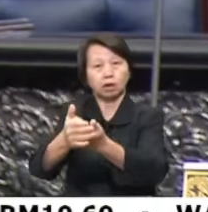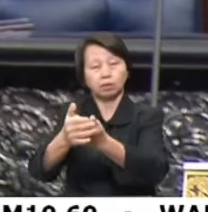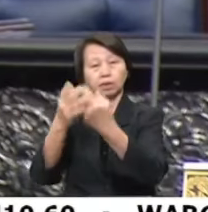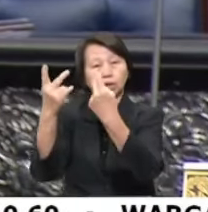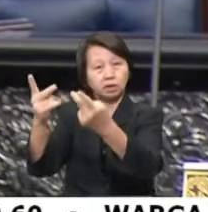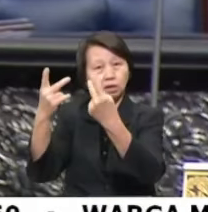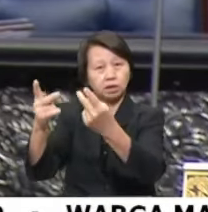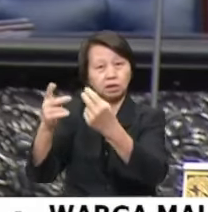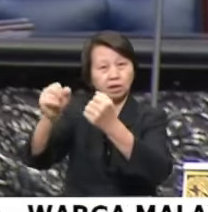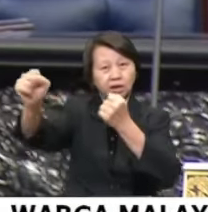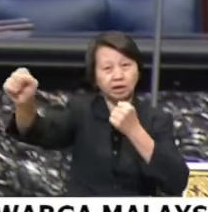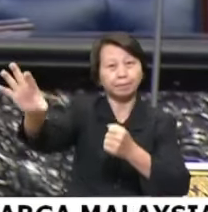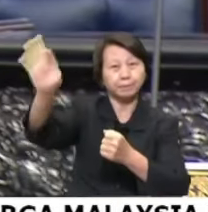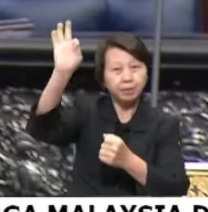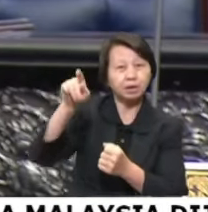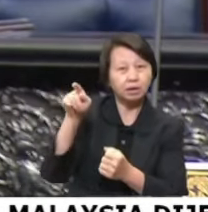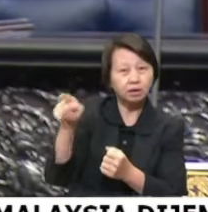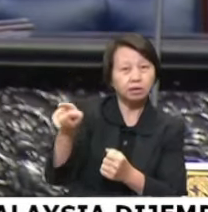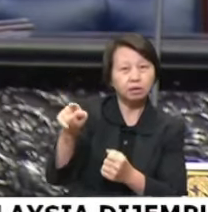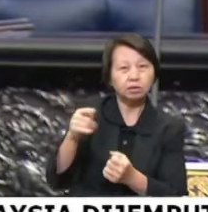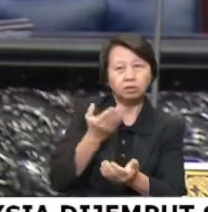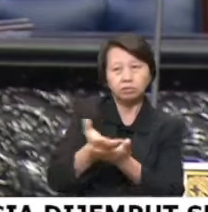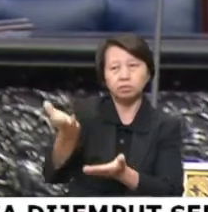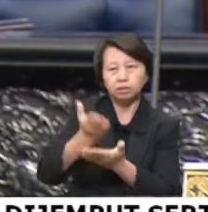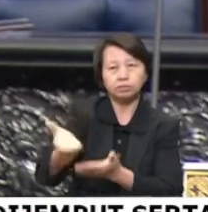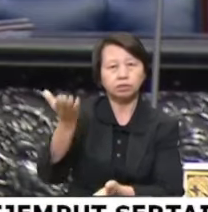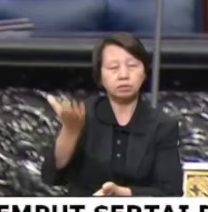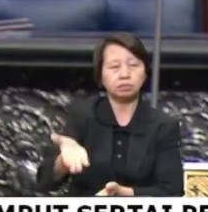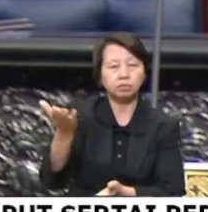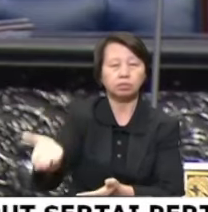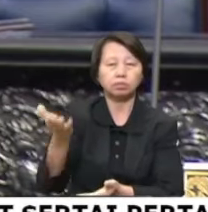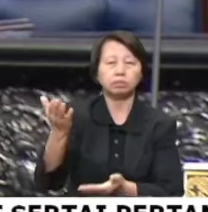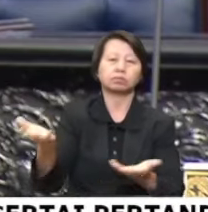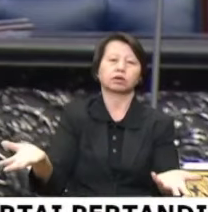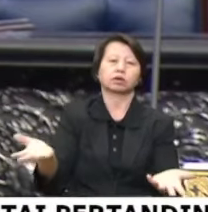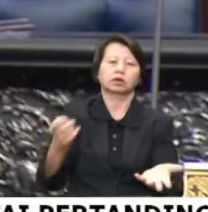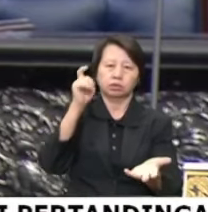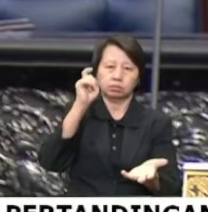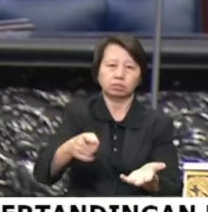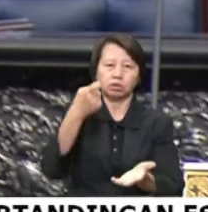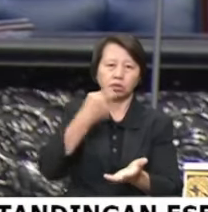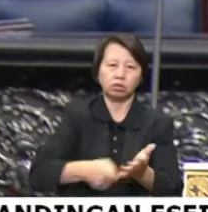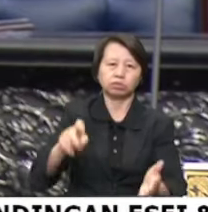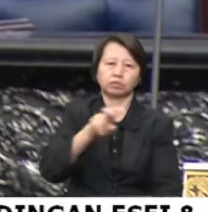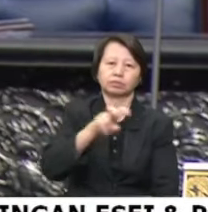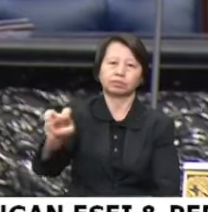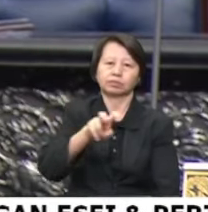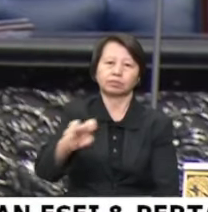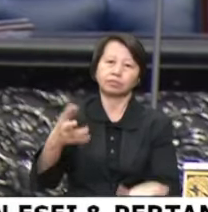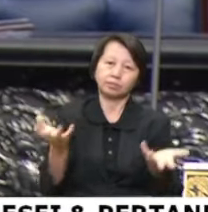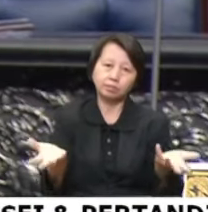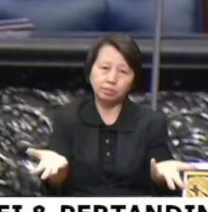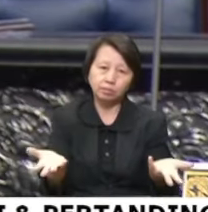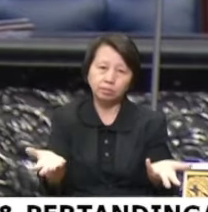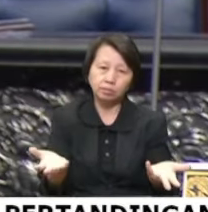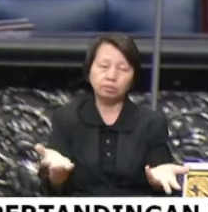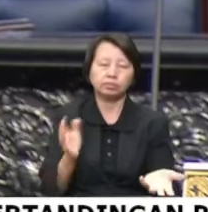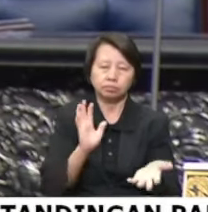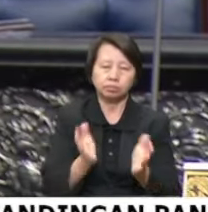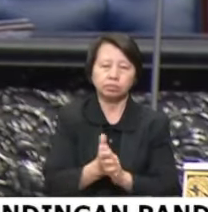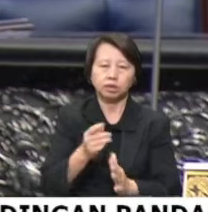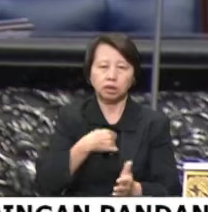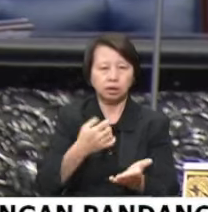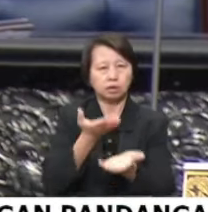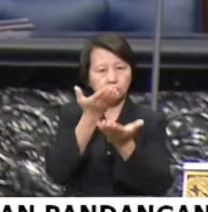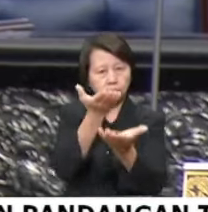ataupun ke kedai terpilih itu untuk mendapatkan keperluan barang memerlukan kos pengangkutan. Jadi maka sebab itu